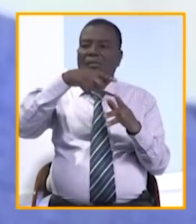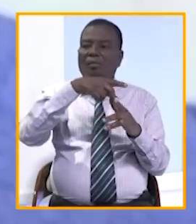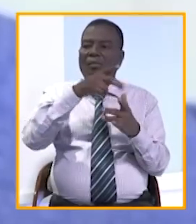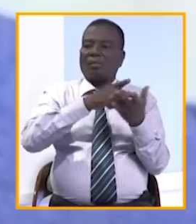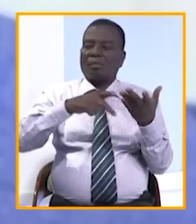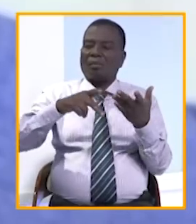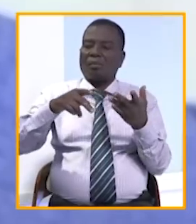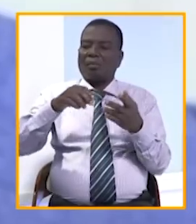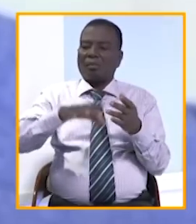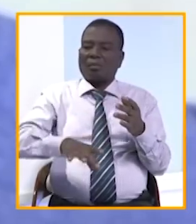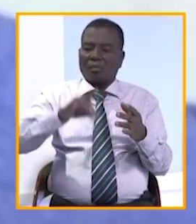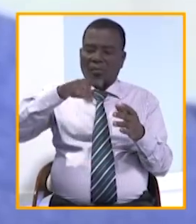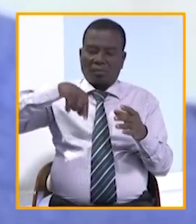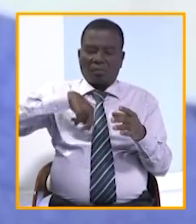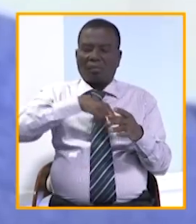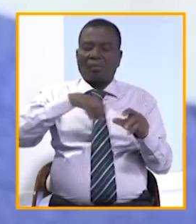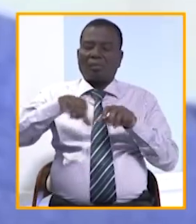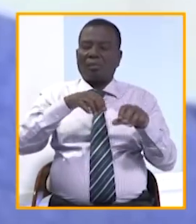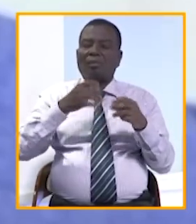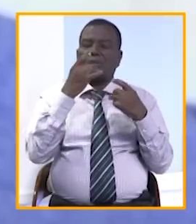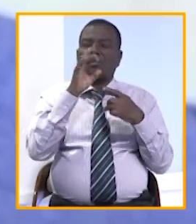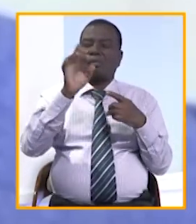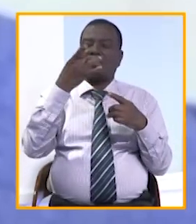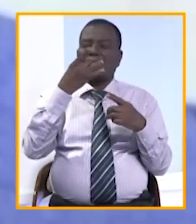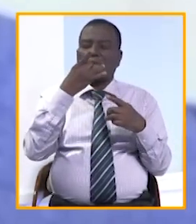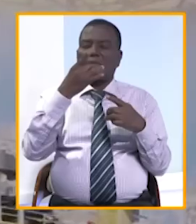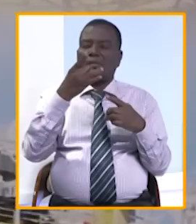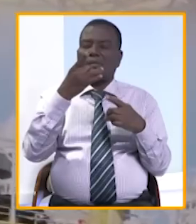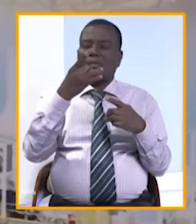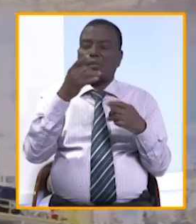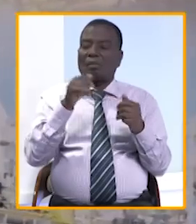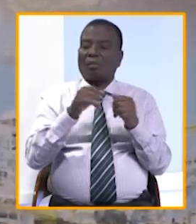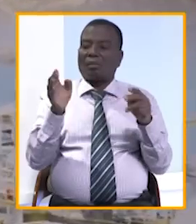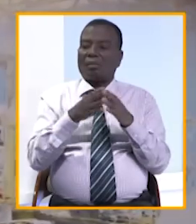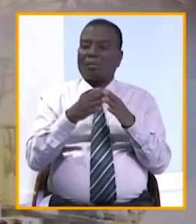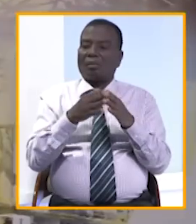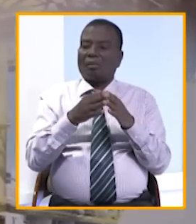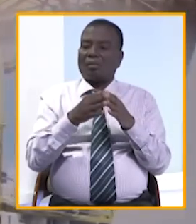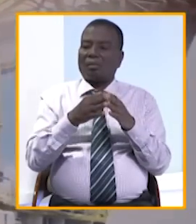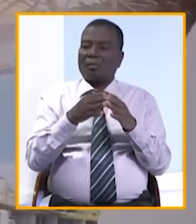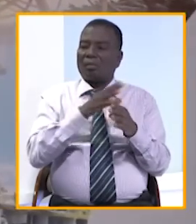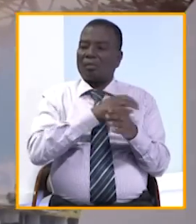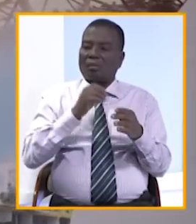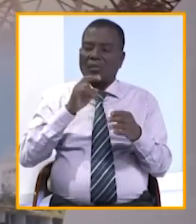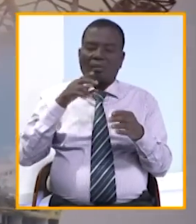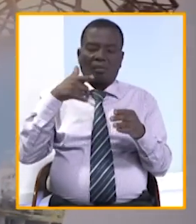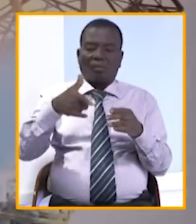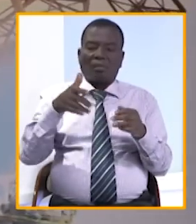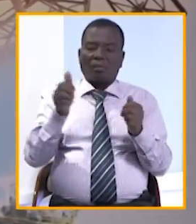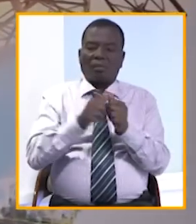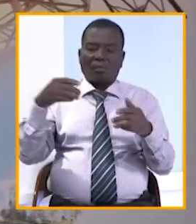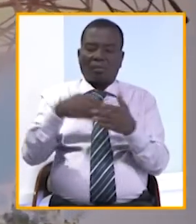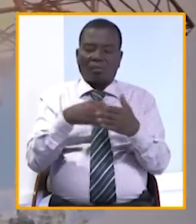des découvertes que nous avons réalisées grâce à l'avancée de la technologie. Bien sûr, cela va avec de